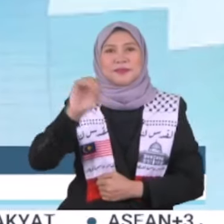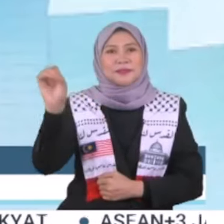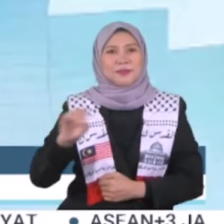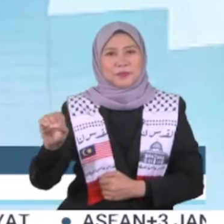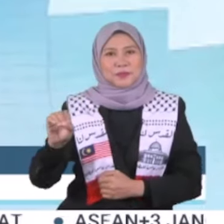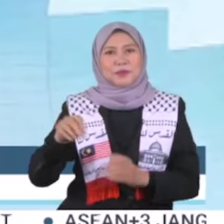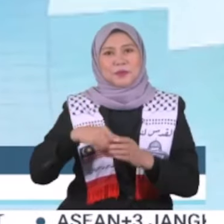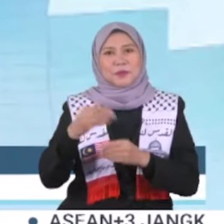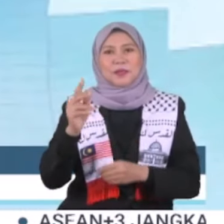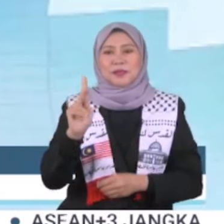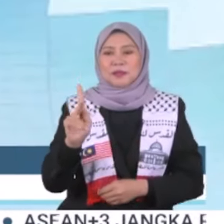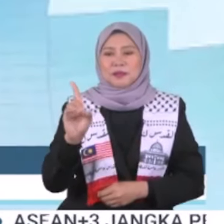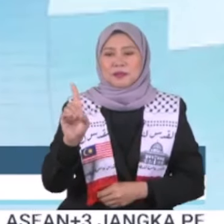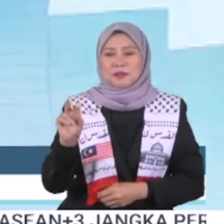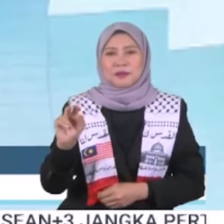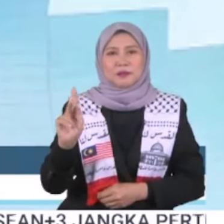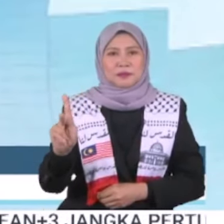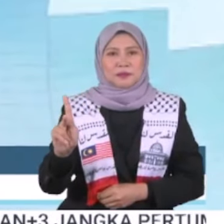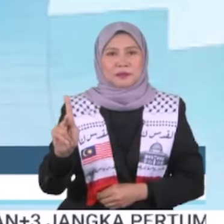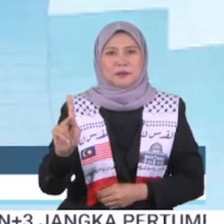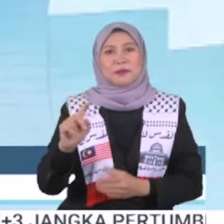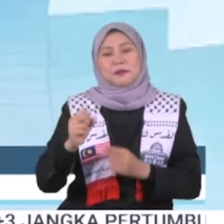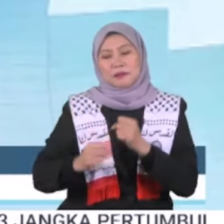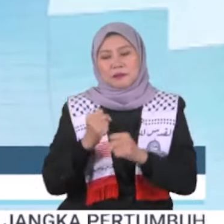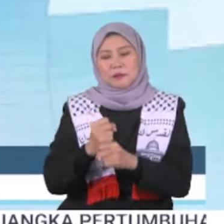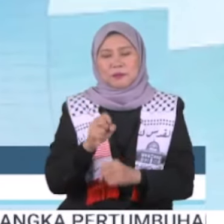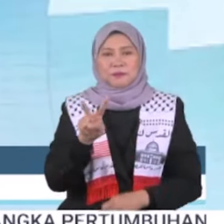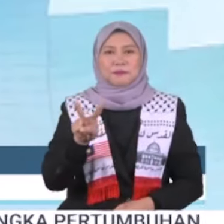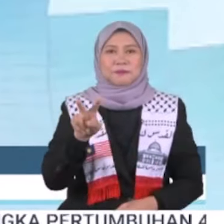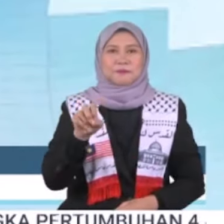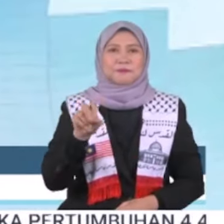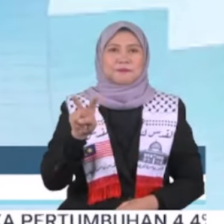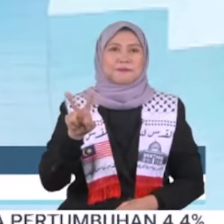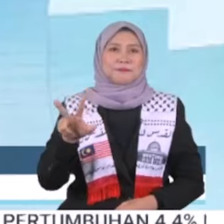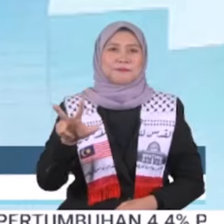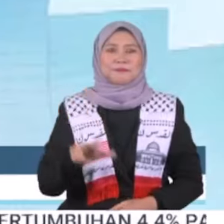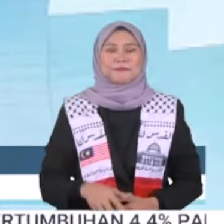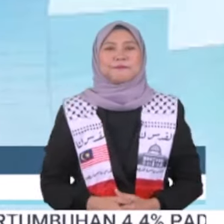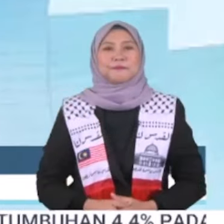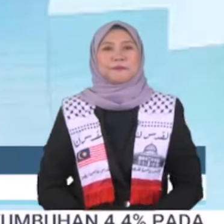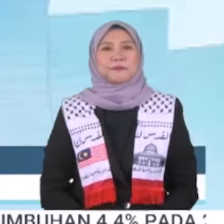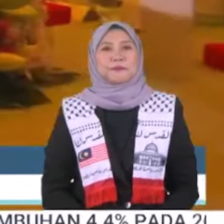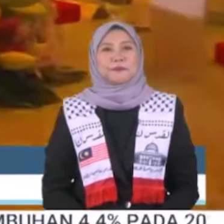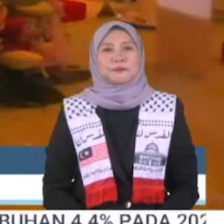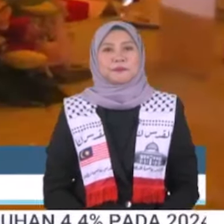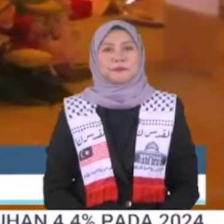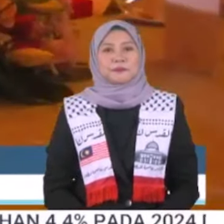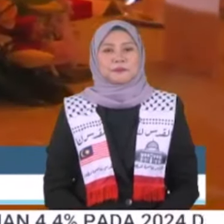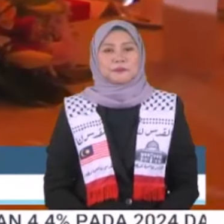25.9% kepada keluaran dalam negara kasar KDNK pada tahun 2023.